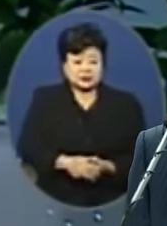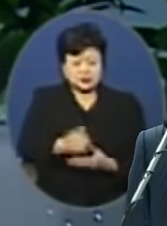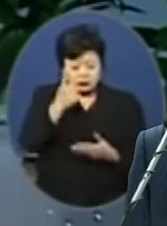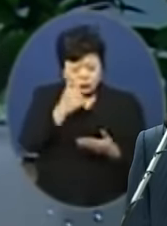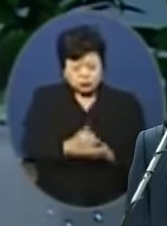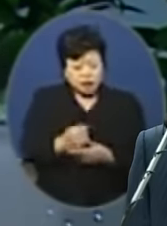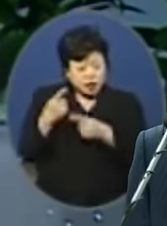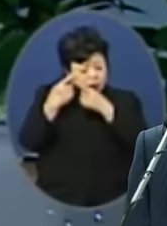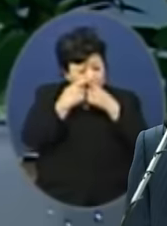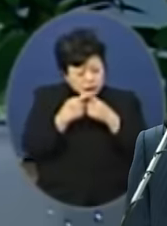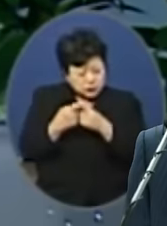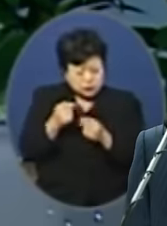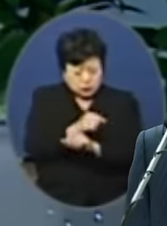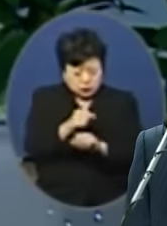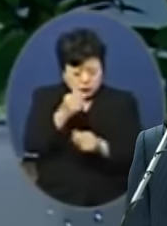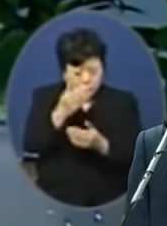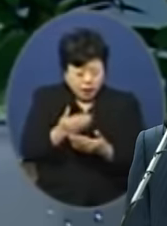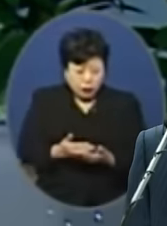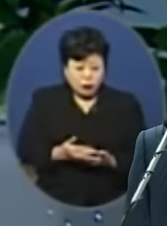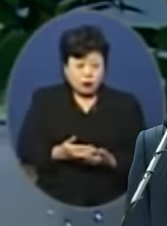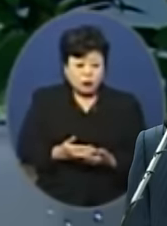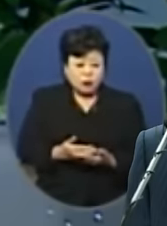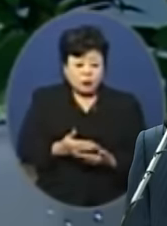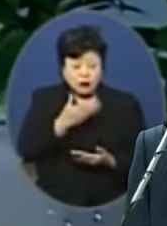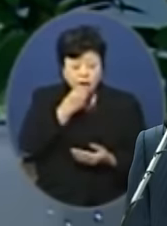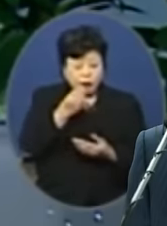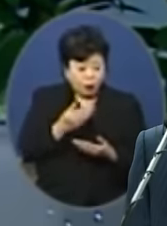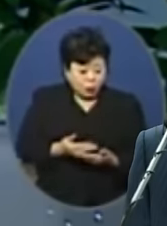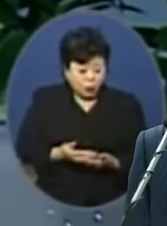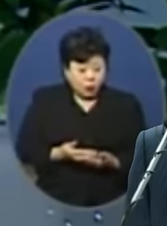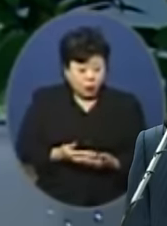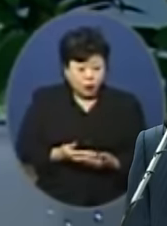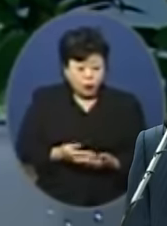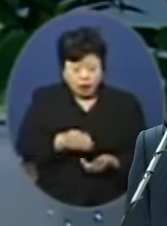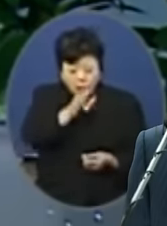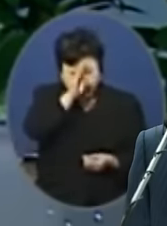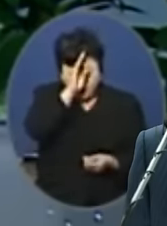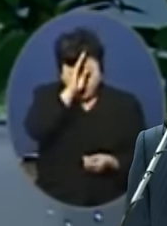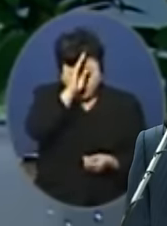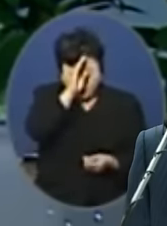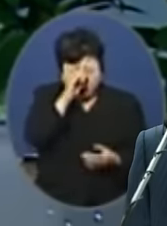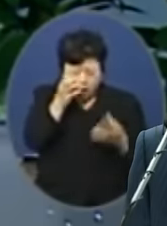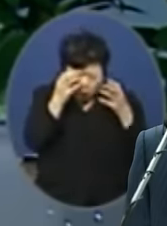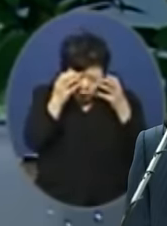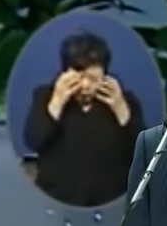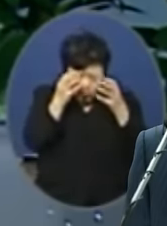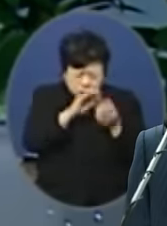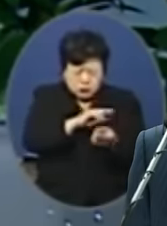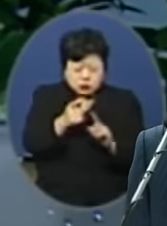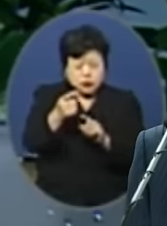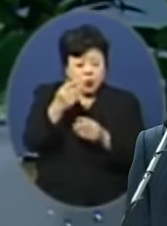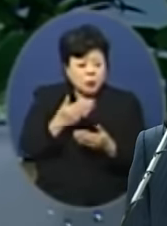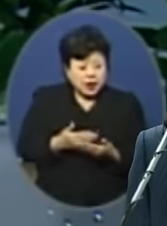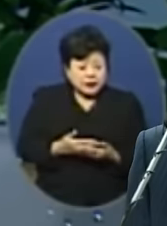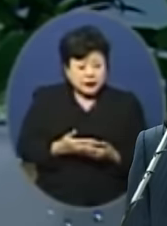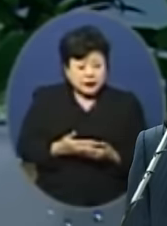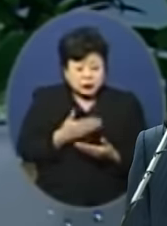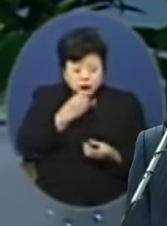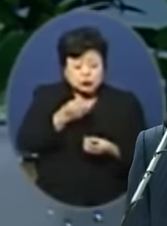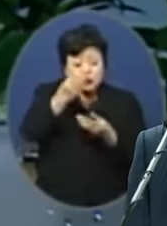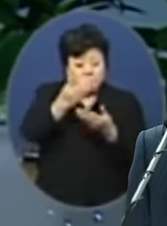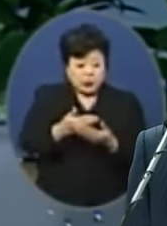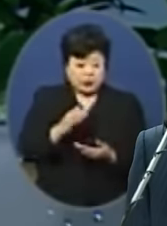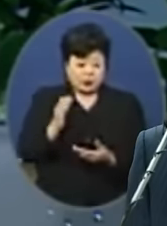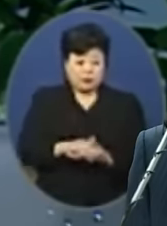죄와 허물을 쌓아받는 복을 얻었고 병과 고통에서 치료받는 축복을